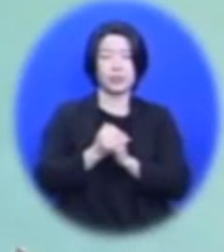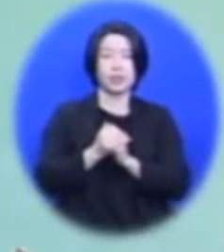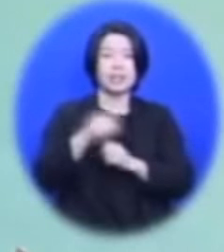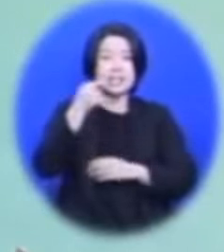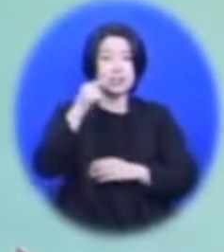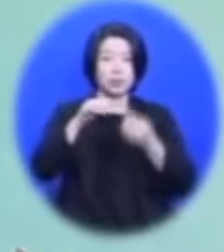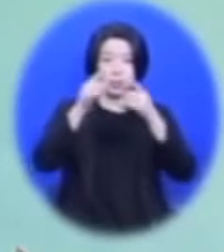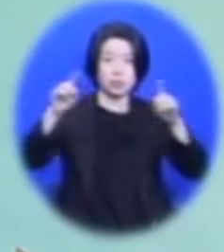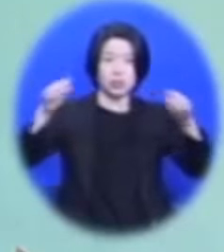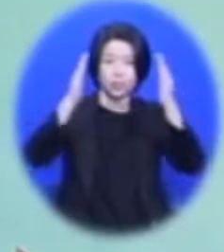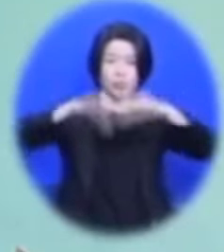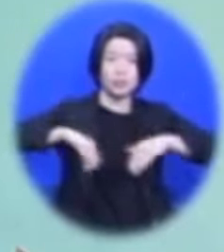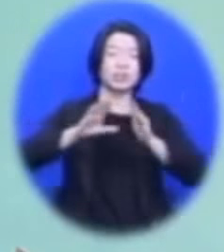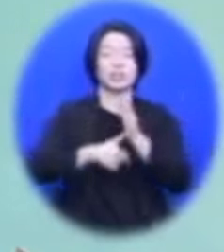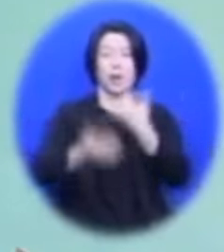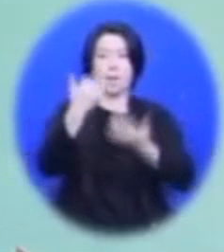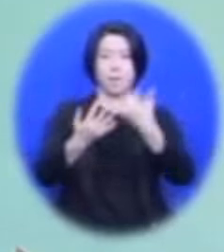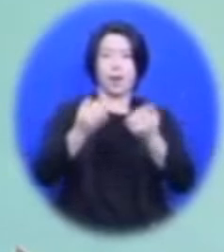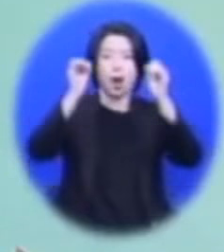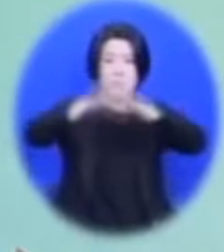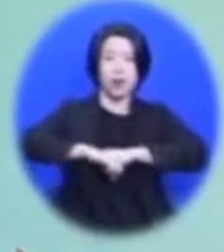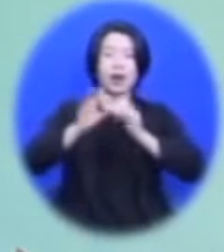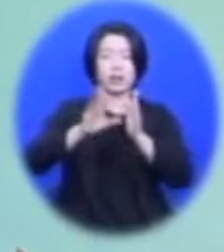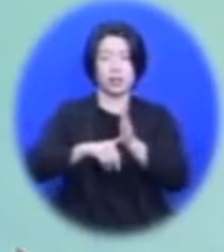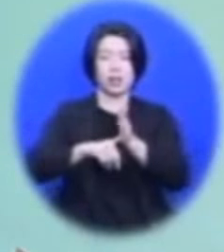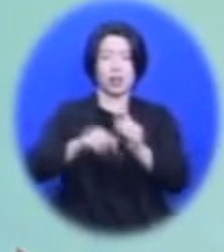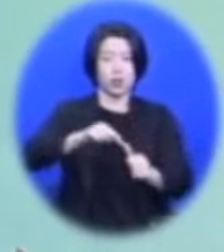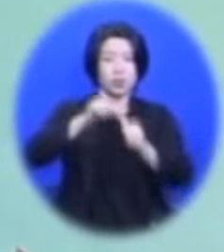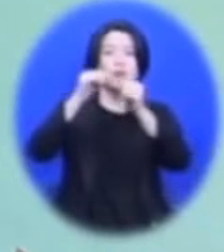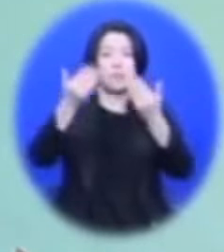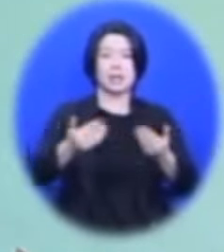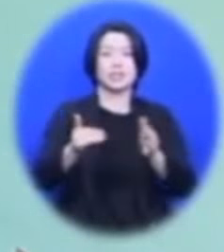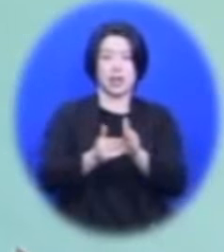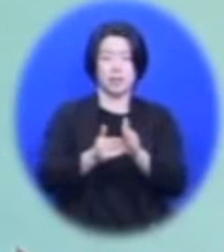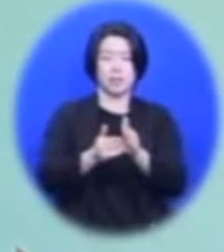소돔성이 무너질 때, 불타서 멸망할 때 구원받은 사람입니다.